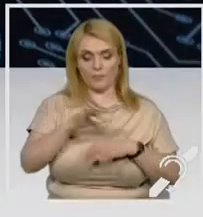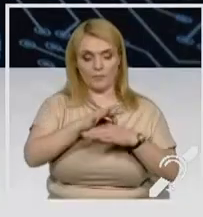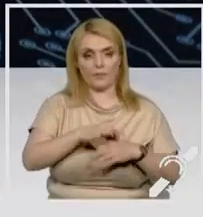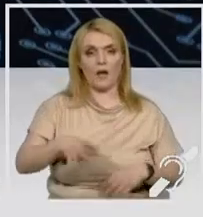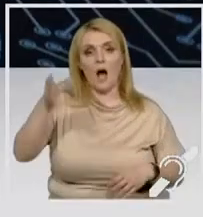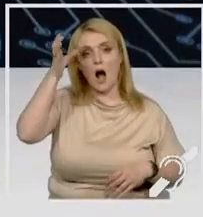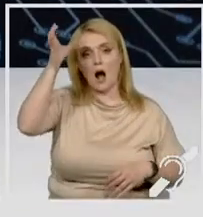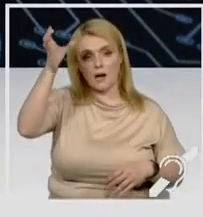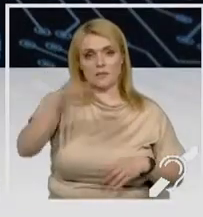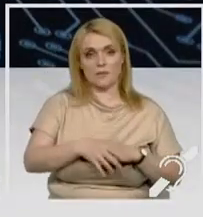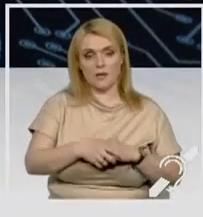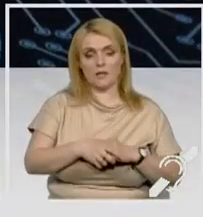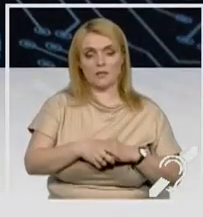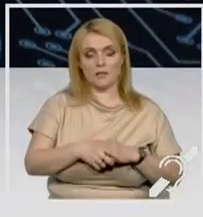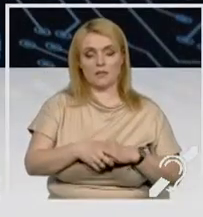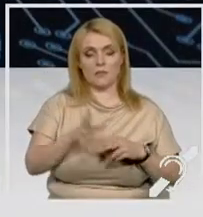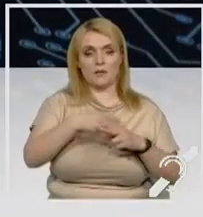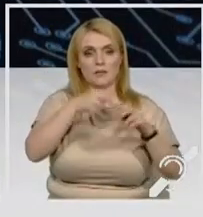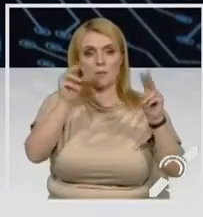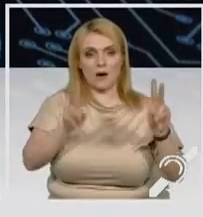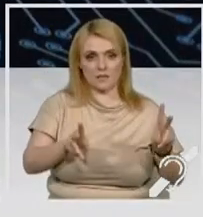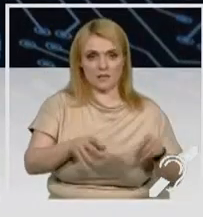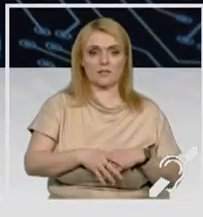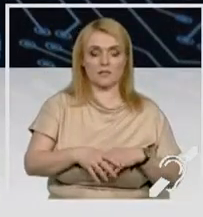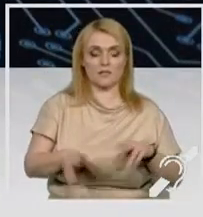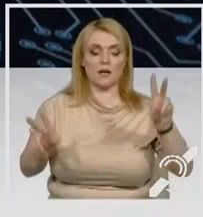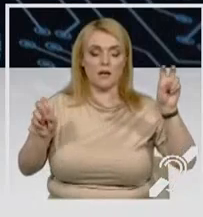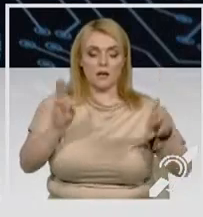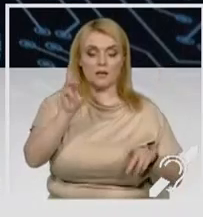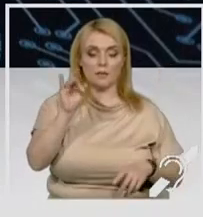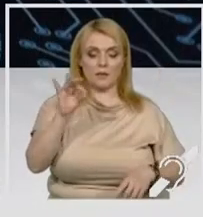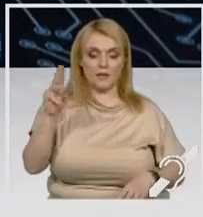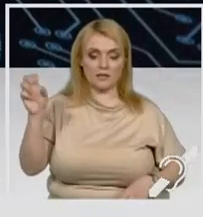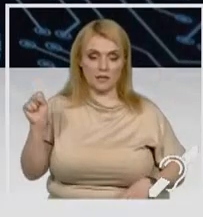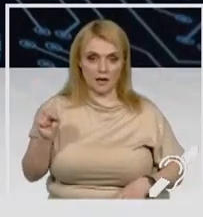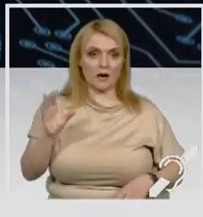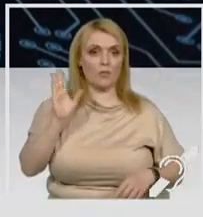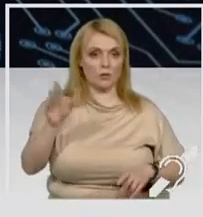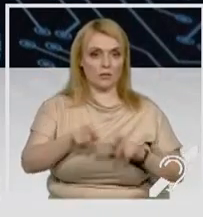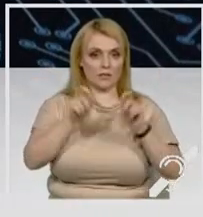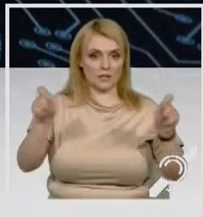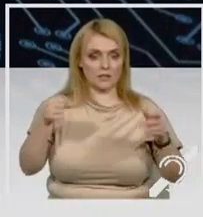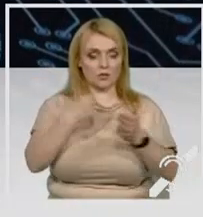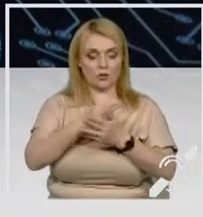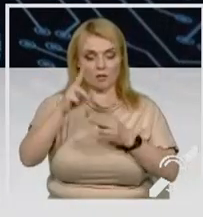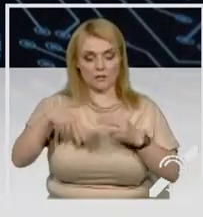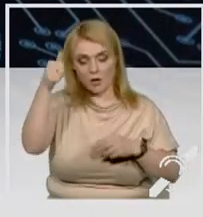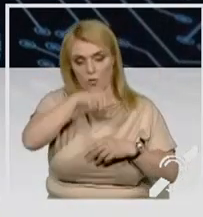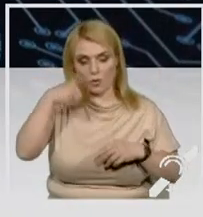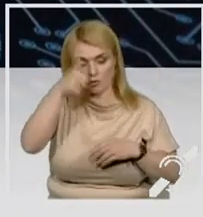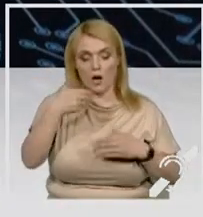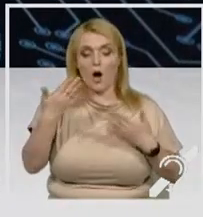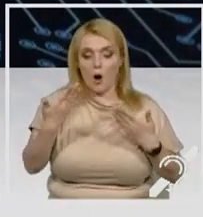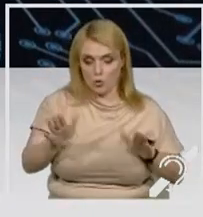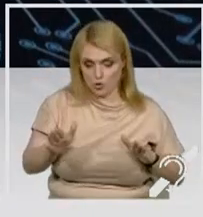Academia de securitate cibernetică Cyber Core care urmează să fie lansată până la sfârșitul acestui an a primit un prim lot de